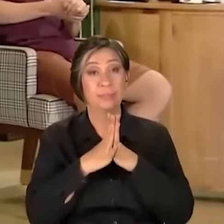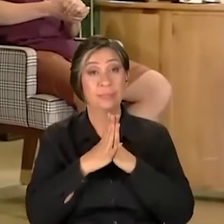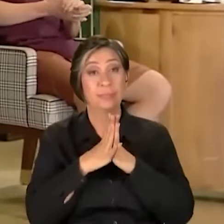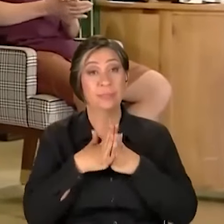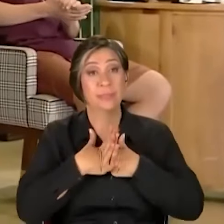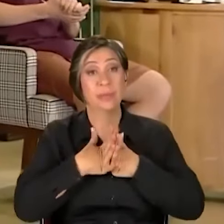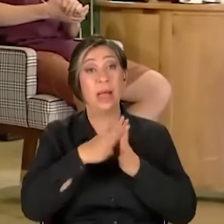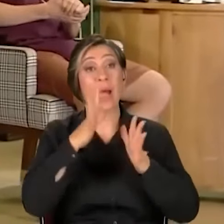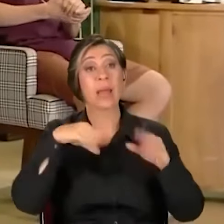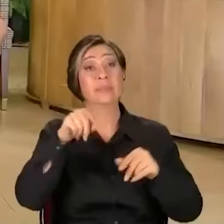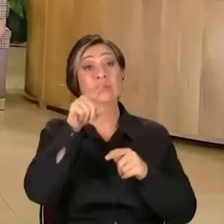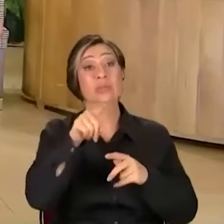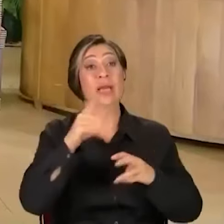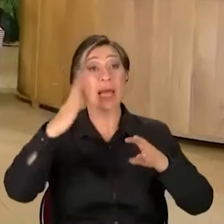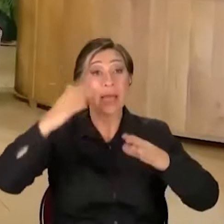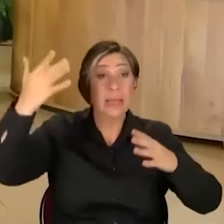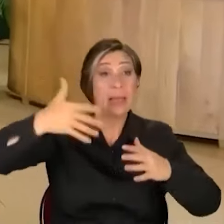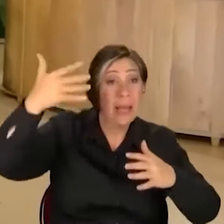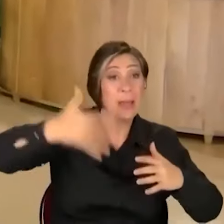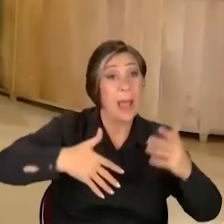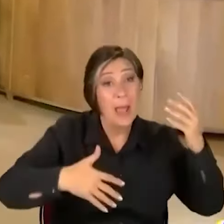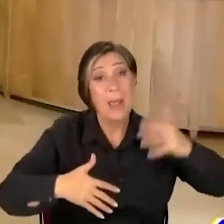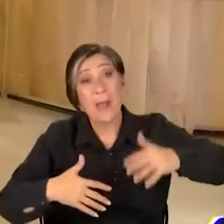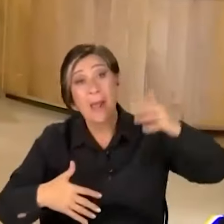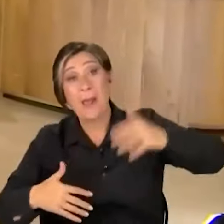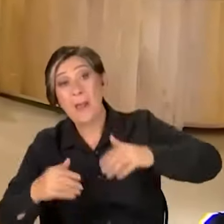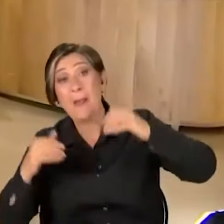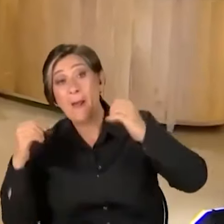Ama siz hepiniz şusunuz.